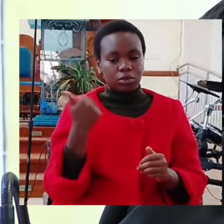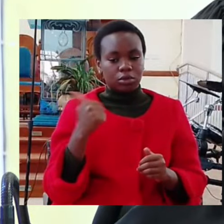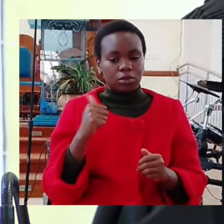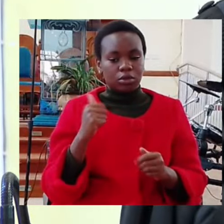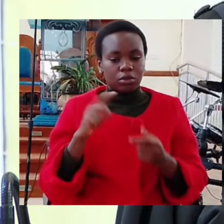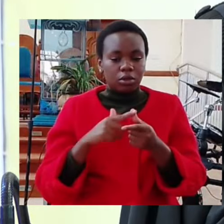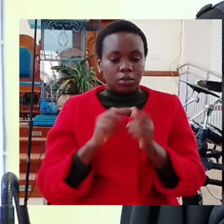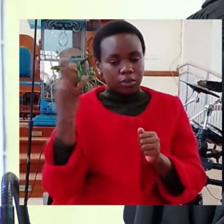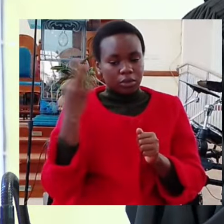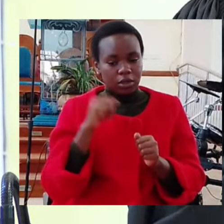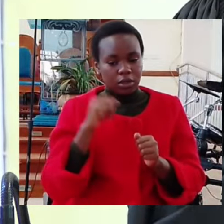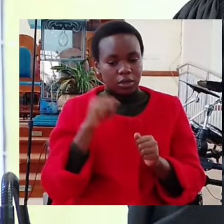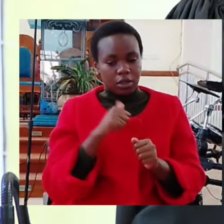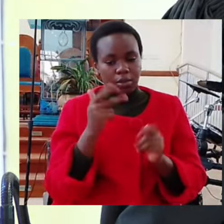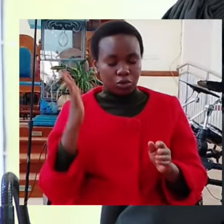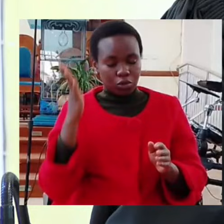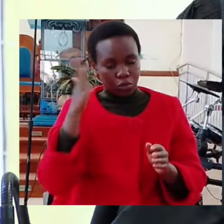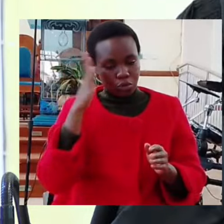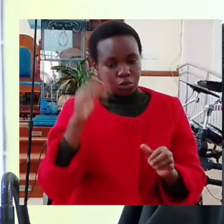wa